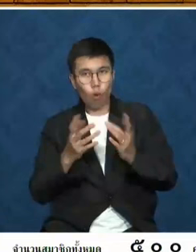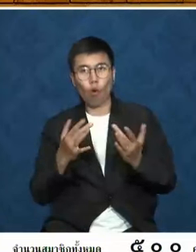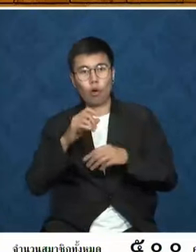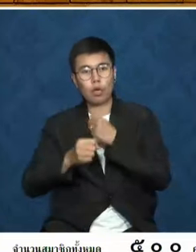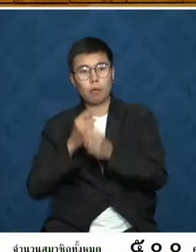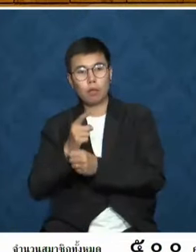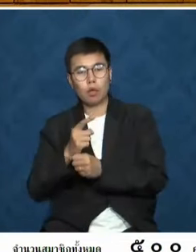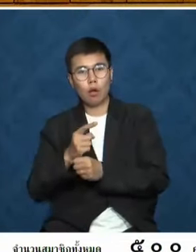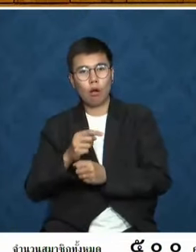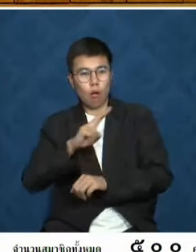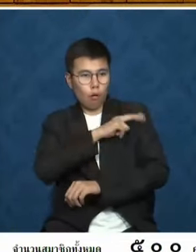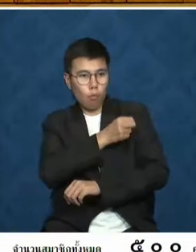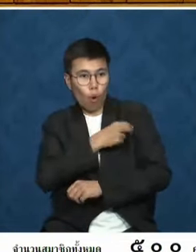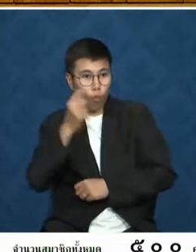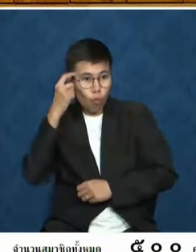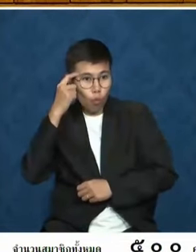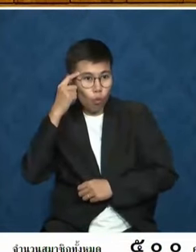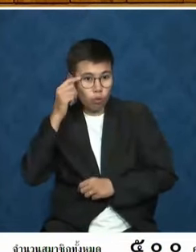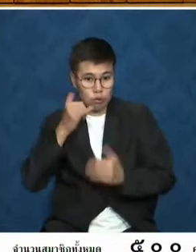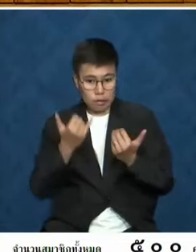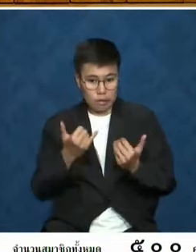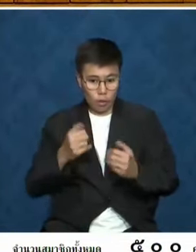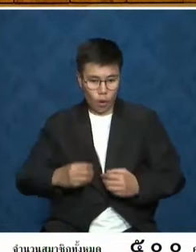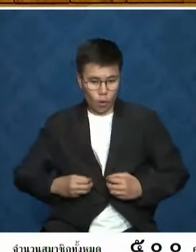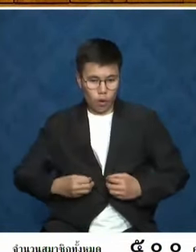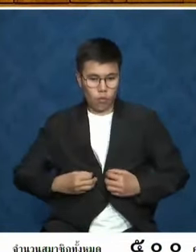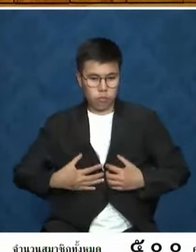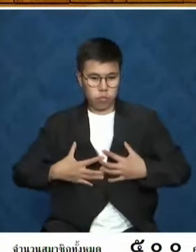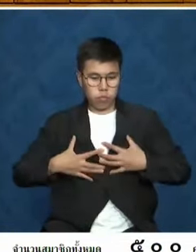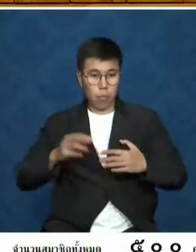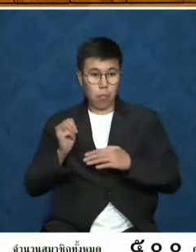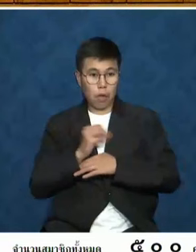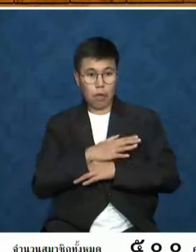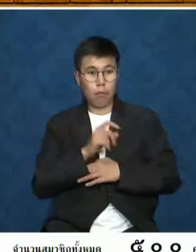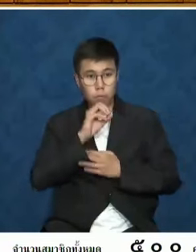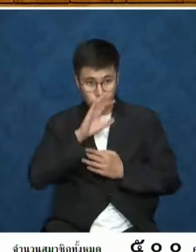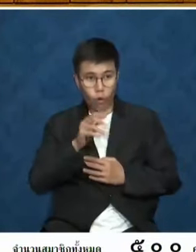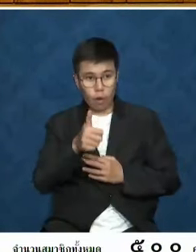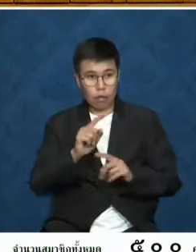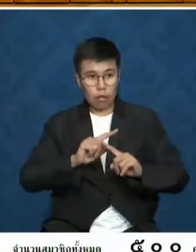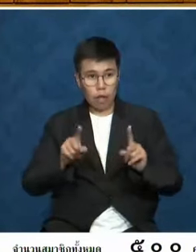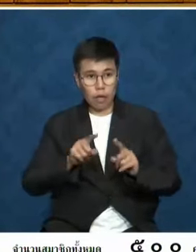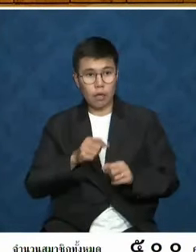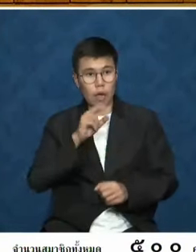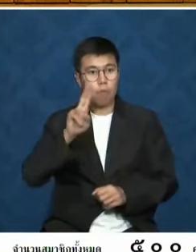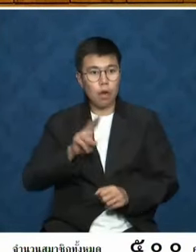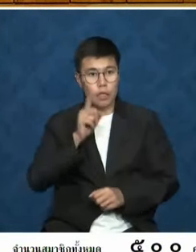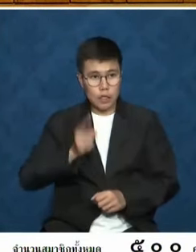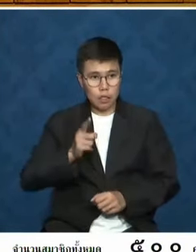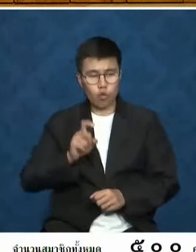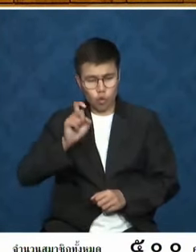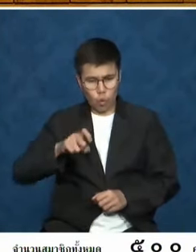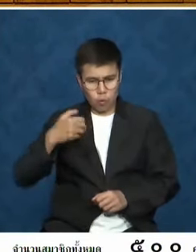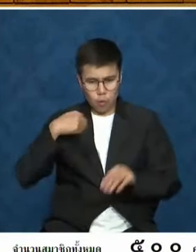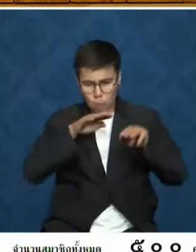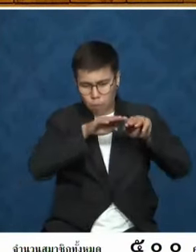ีหนึถึงจะรู้ว่ามันลุกรามมาถึงขั้นที่หมอ เบอกได้แต่... ถ้าจะเอามาใช้นี่...จะต